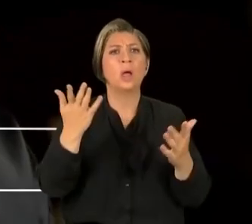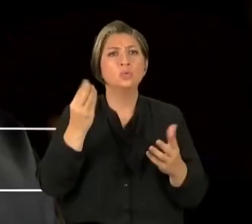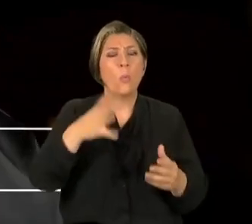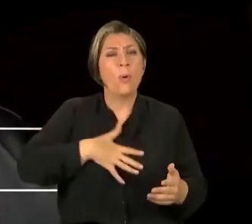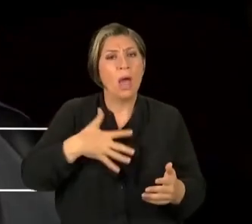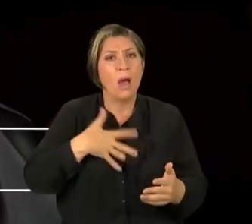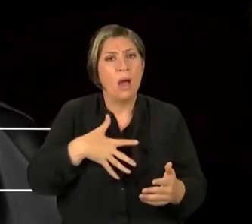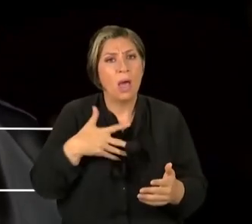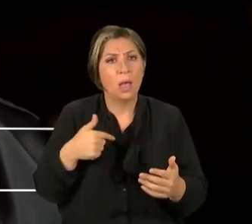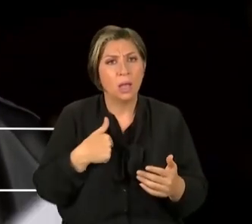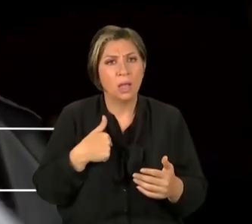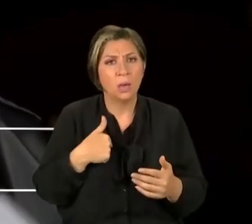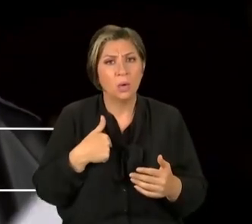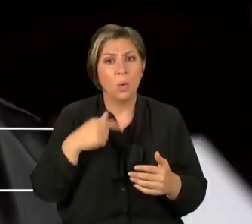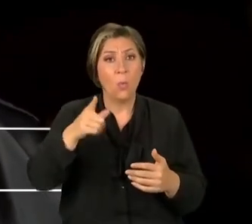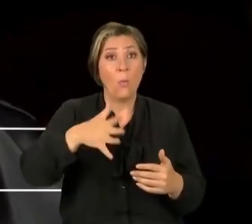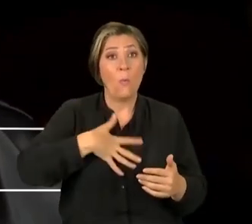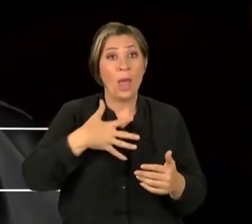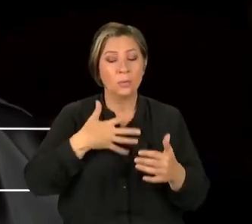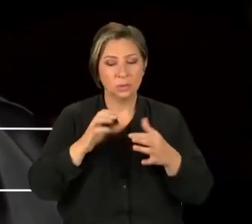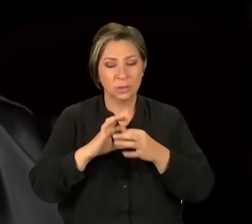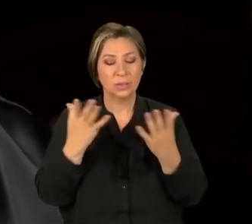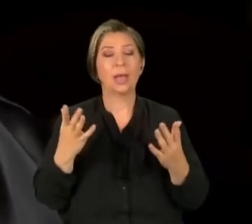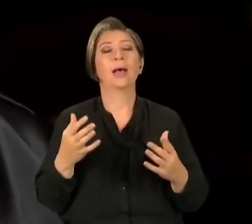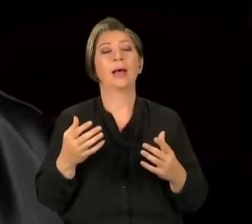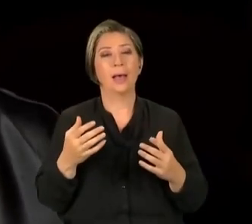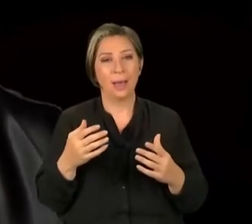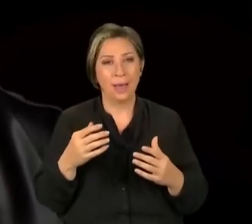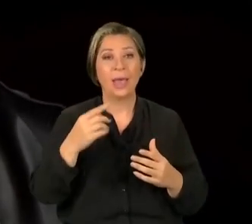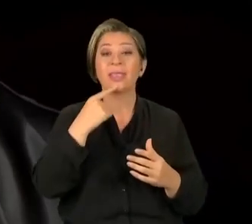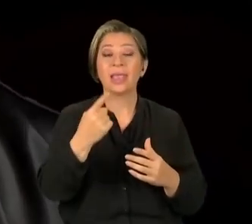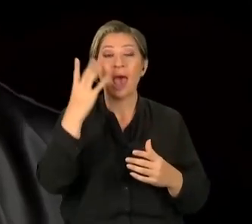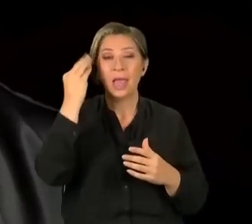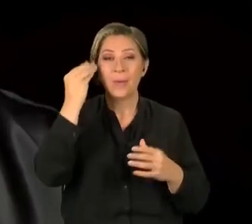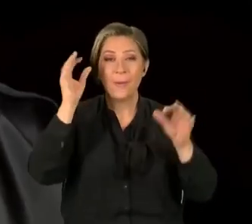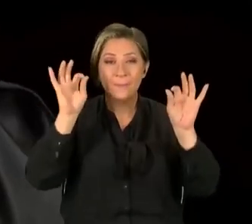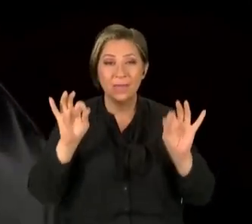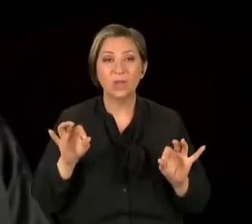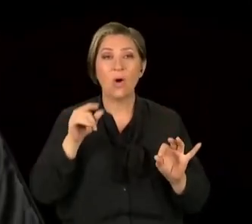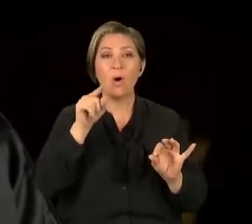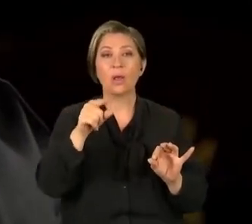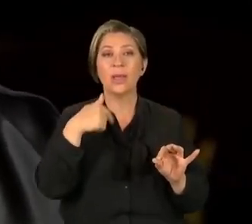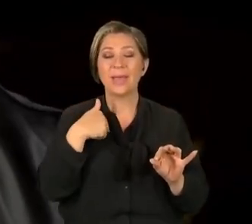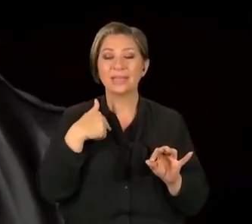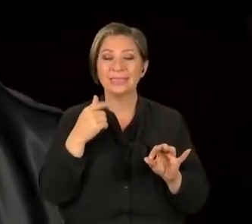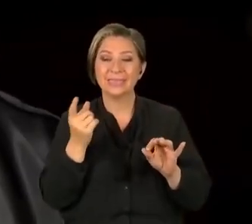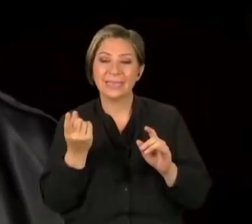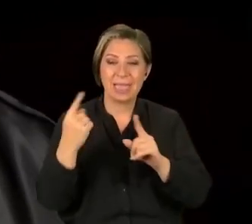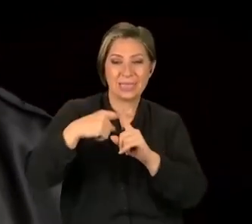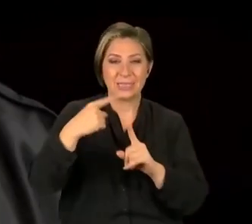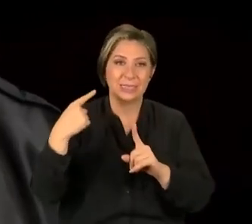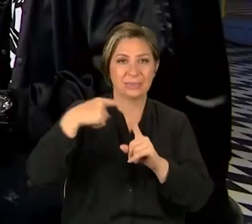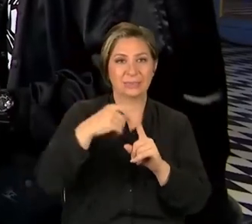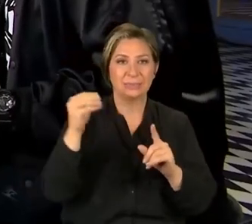çok merak etmiştim. O merakı çözünce, anlayınca ne dediklerini orada şey yapmaya başladım. Şey, selekte etmeye